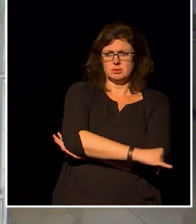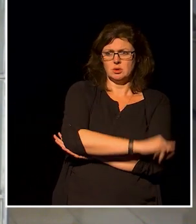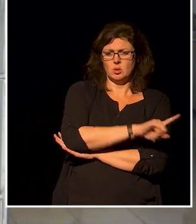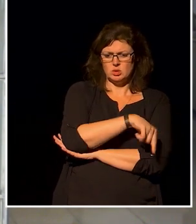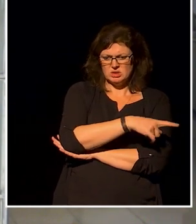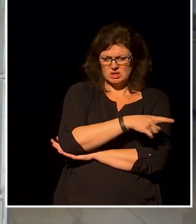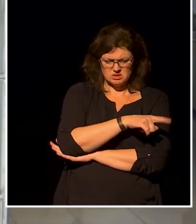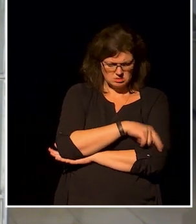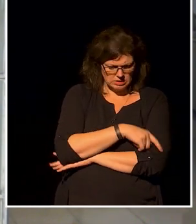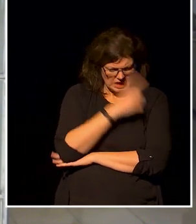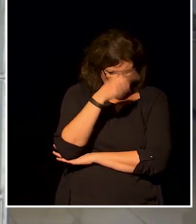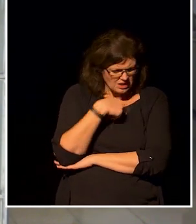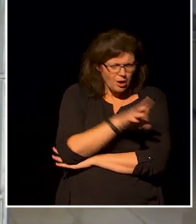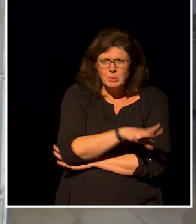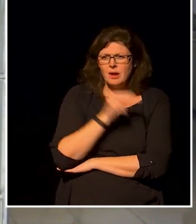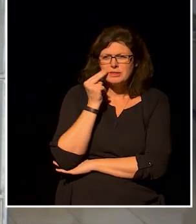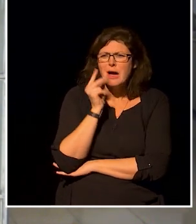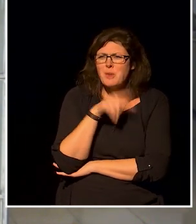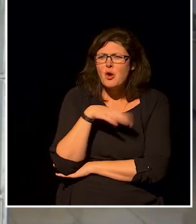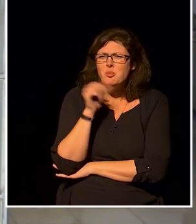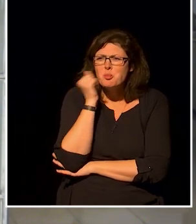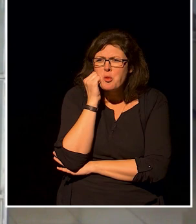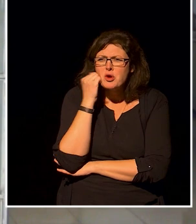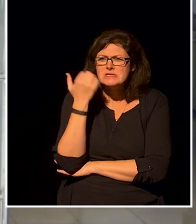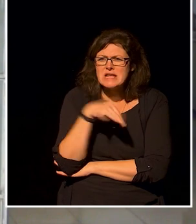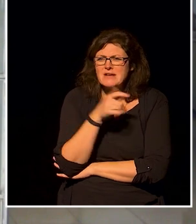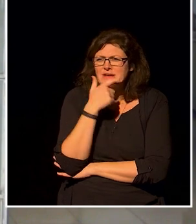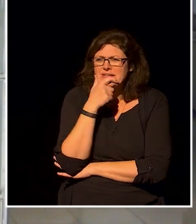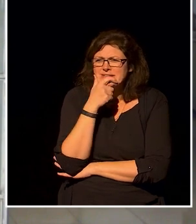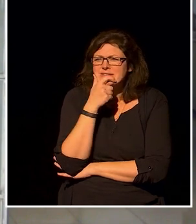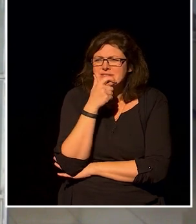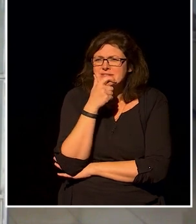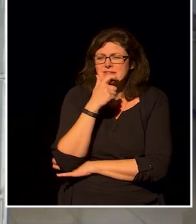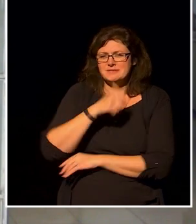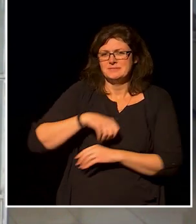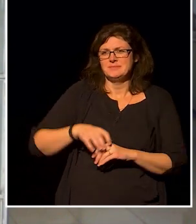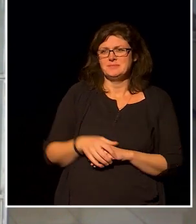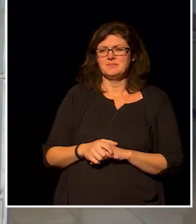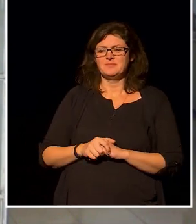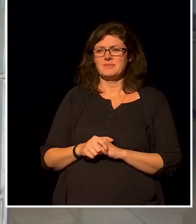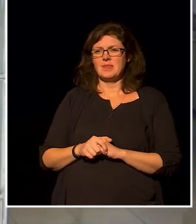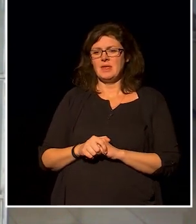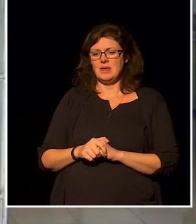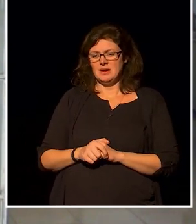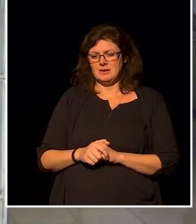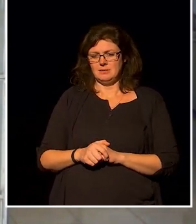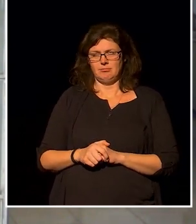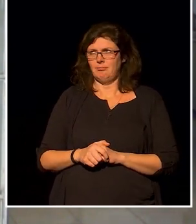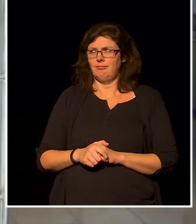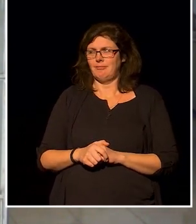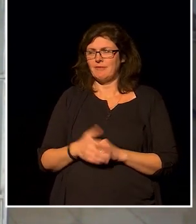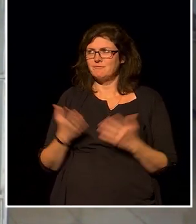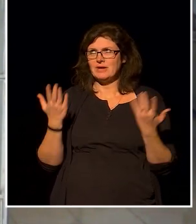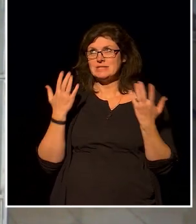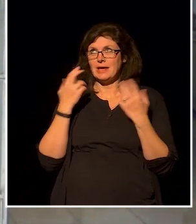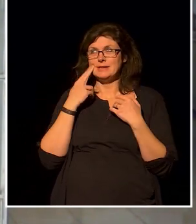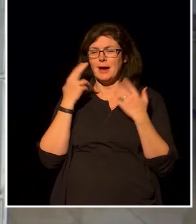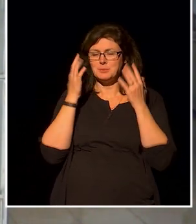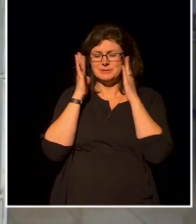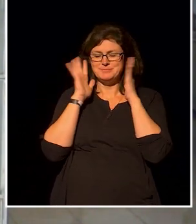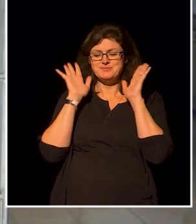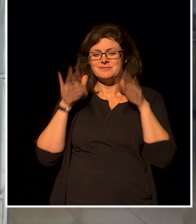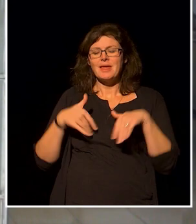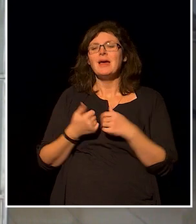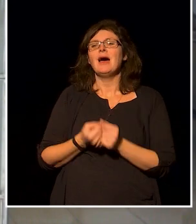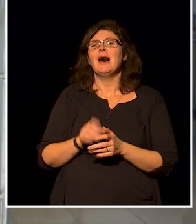hieß auch noch Böse, glaube ich sogar, der deutsche Terrorist, Fried Böse, was für ein Name, dann